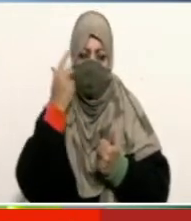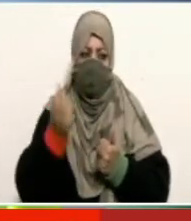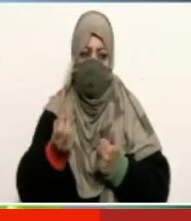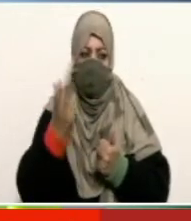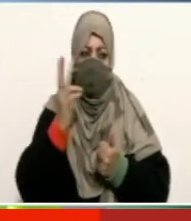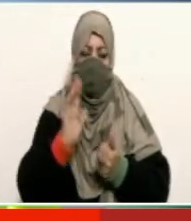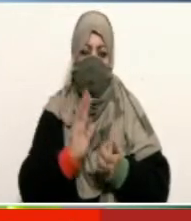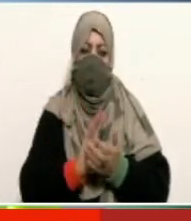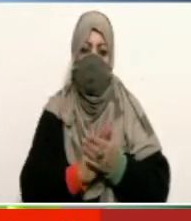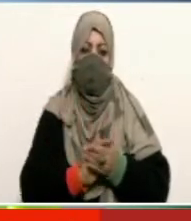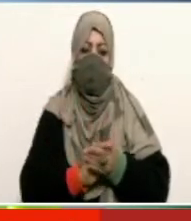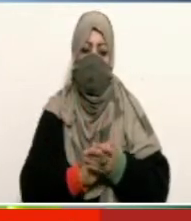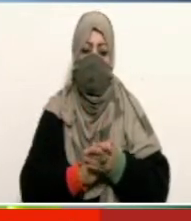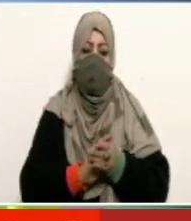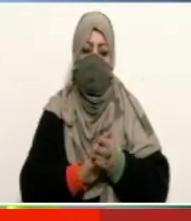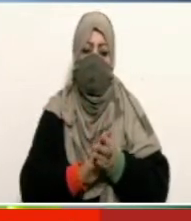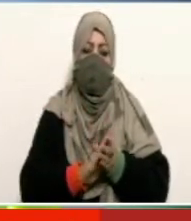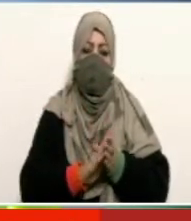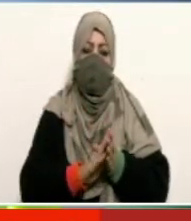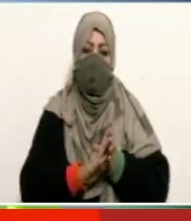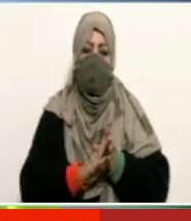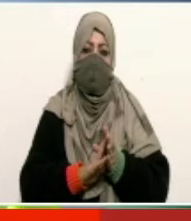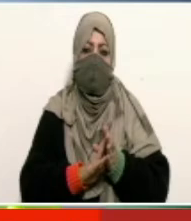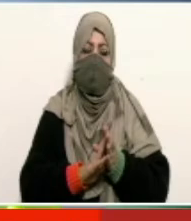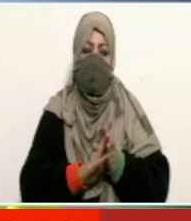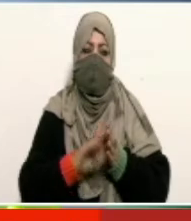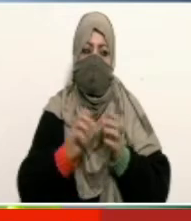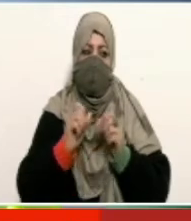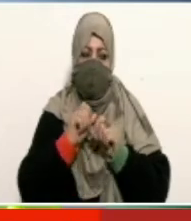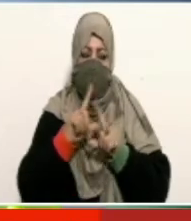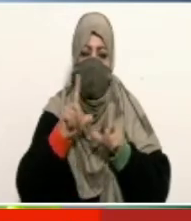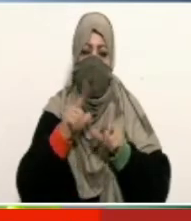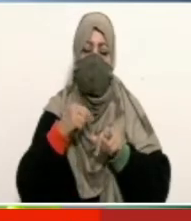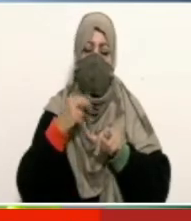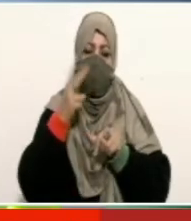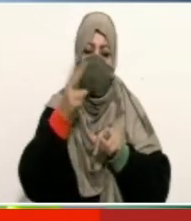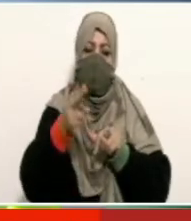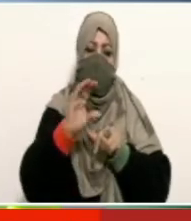نعم واضح سؤالك. ألو. ان شاء الله. نعم واضح سؤالك ان شاء الله.